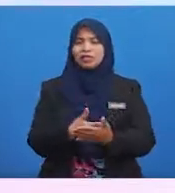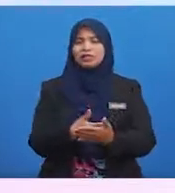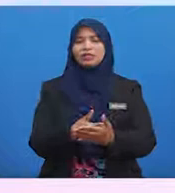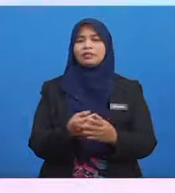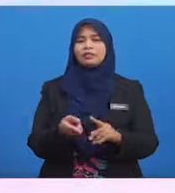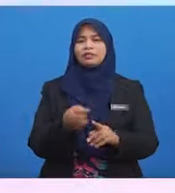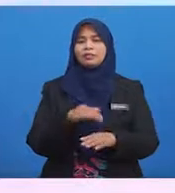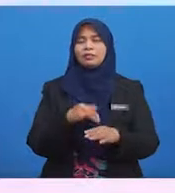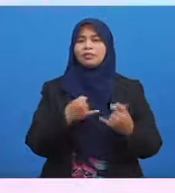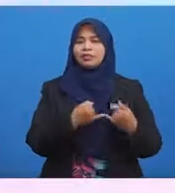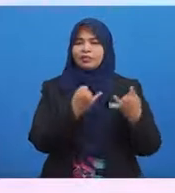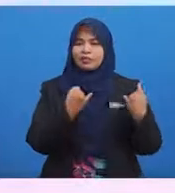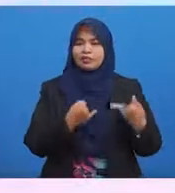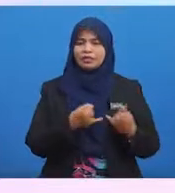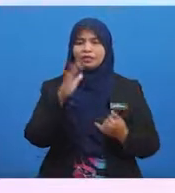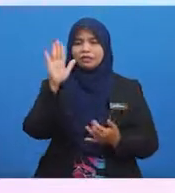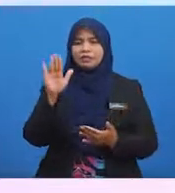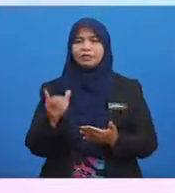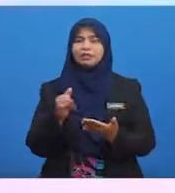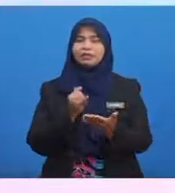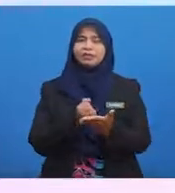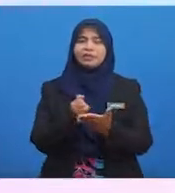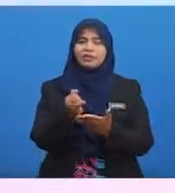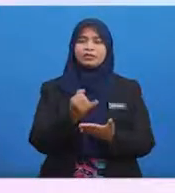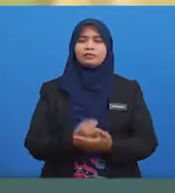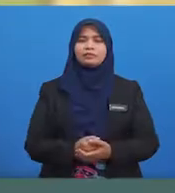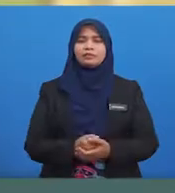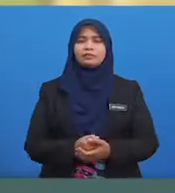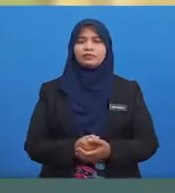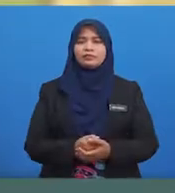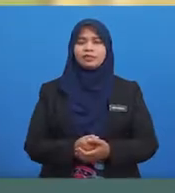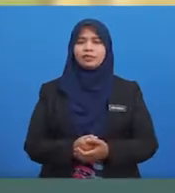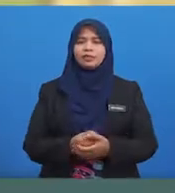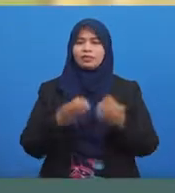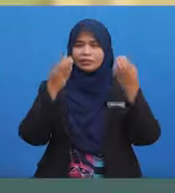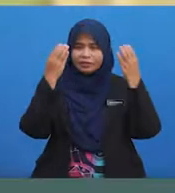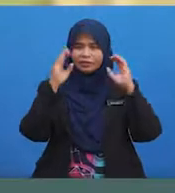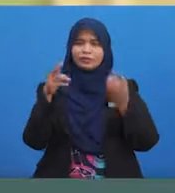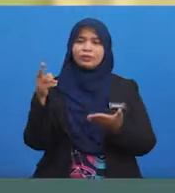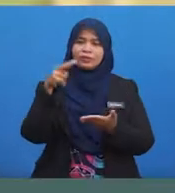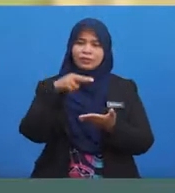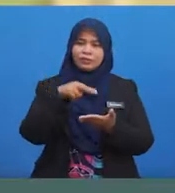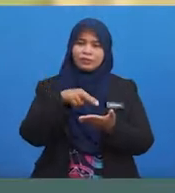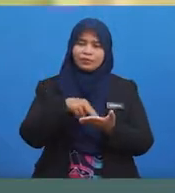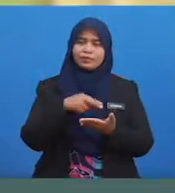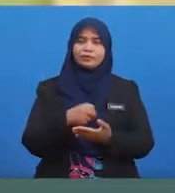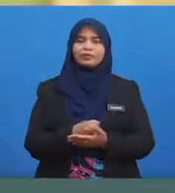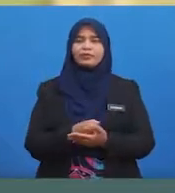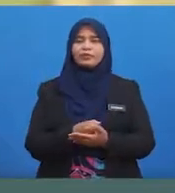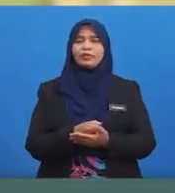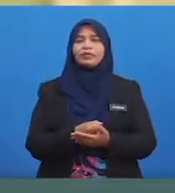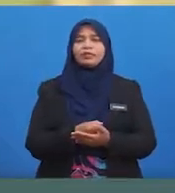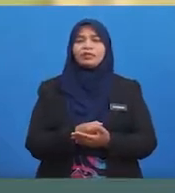pades hati yang ikhlas chegou langsung muda y maksudnya like kasih